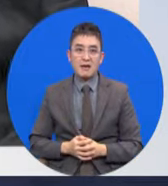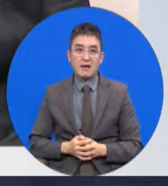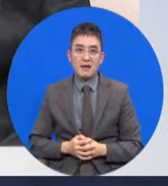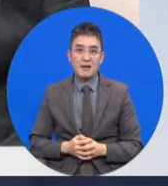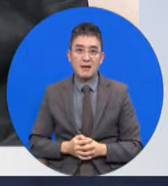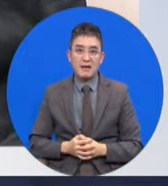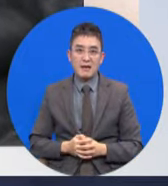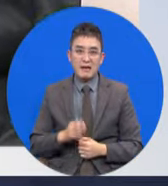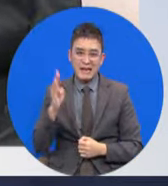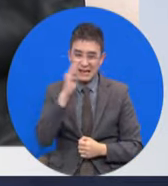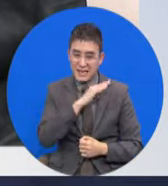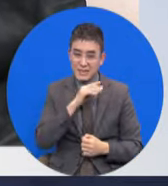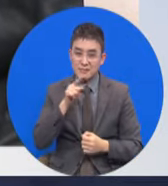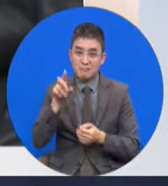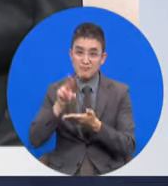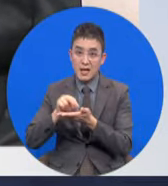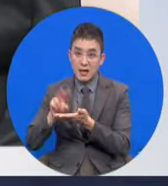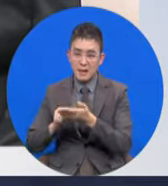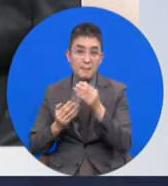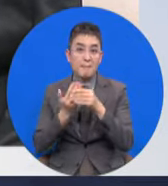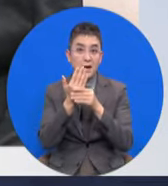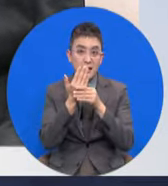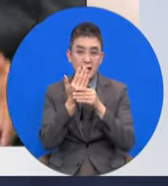악재들이 일반화되고, 그 다음에 이제